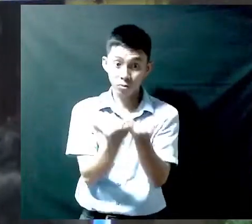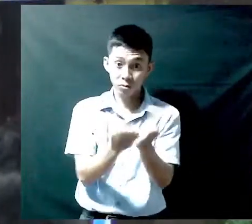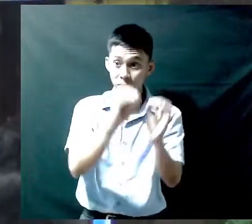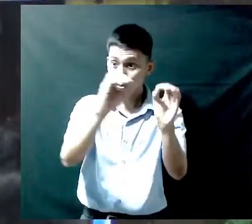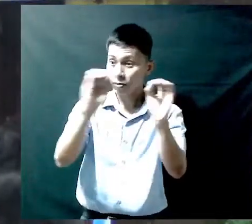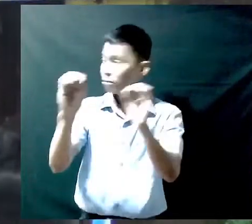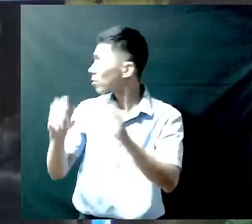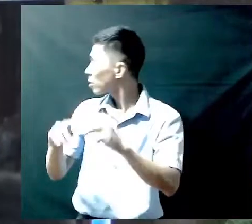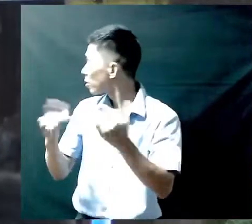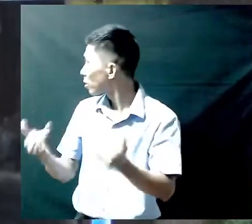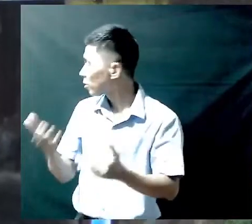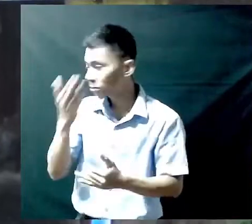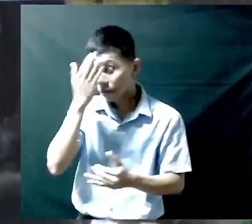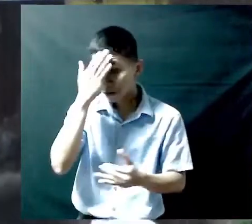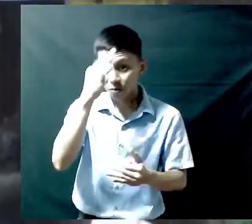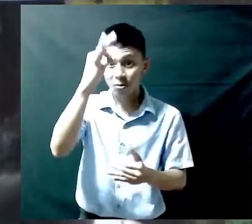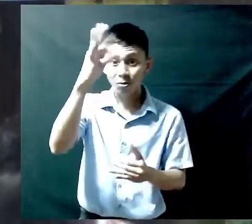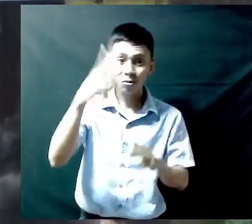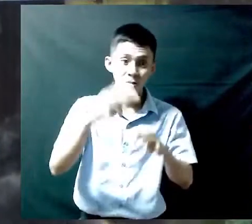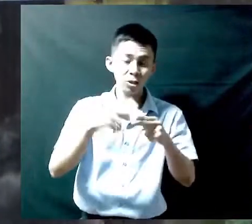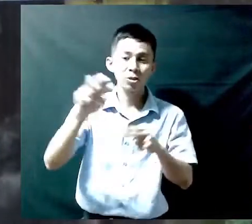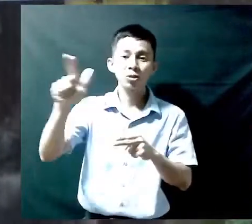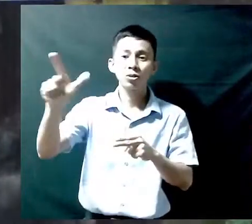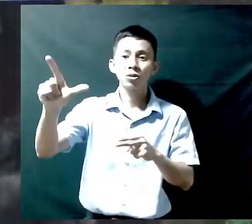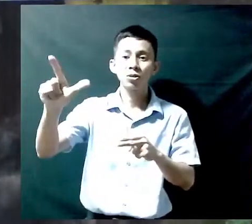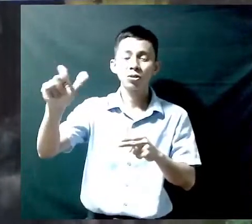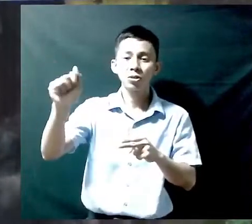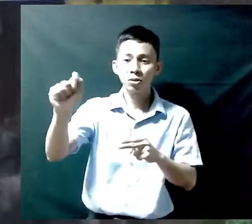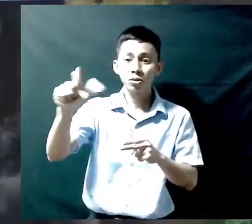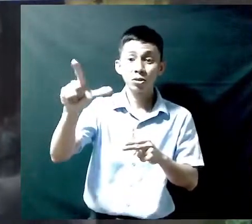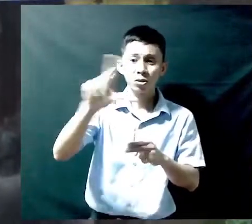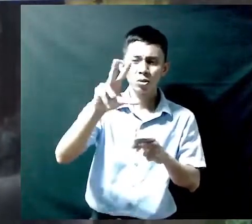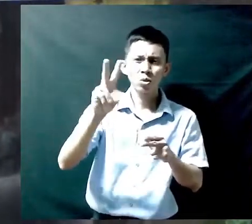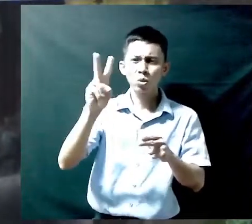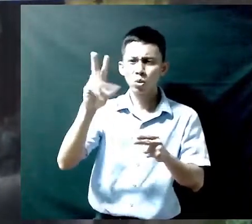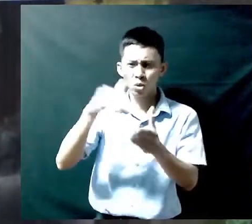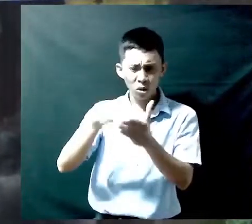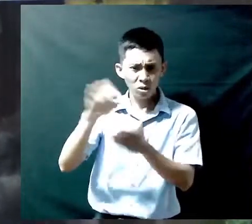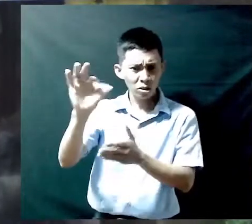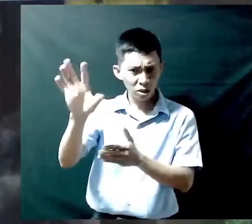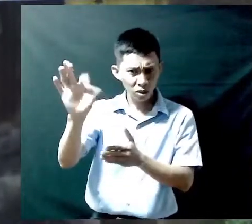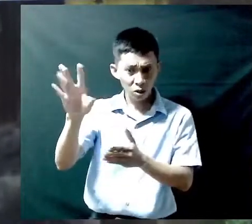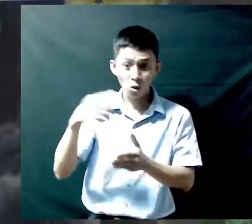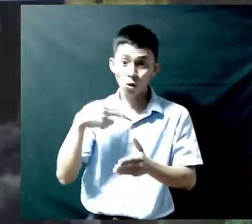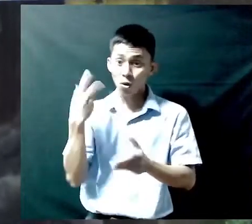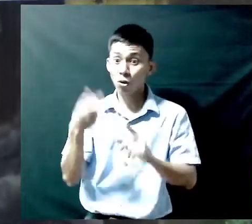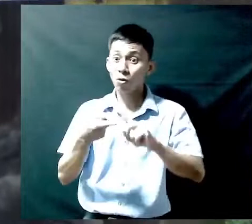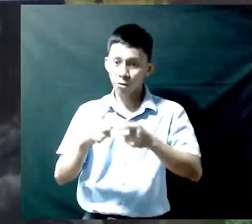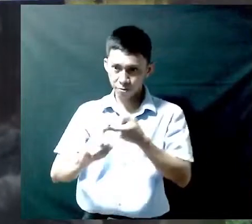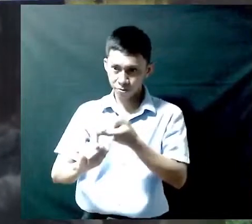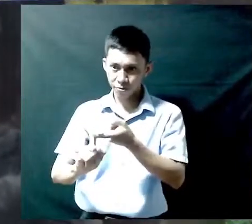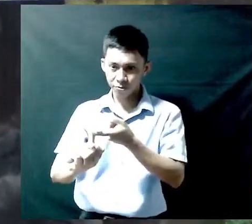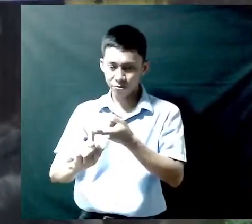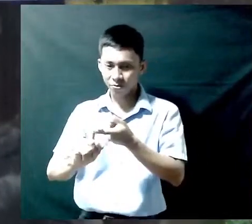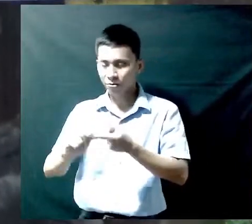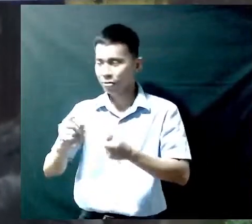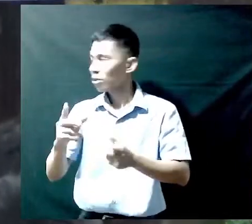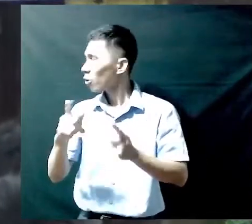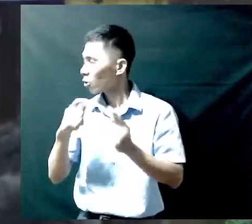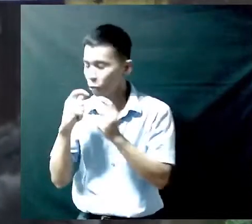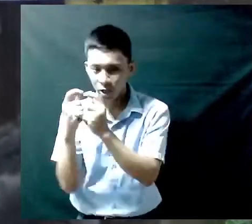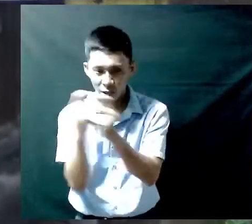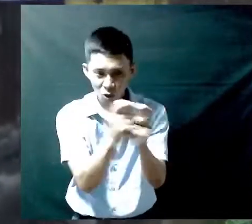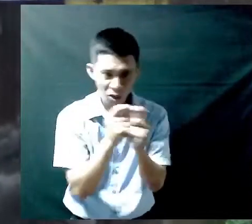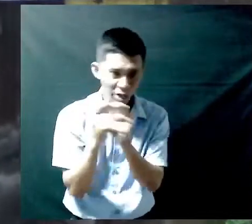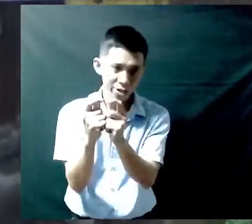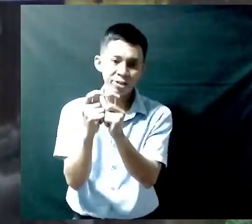kami. Si Pastor Alan po ay 2019 pa po, Christian Coalition Movement, ay kasama na po